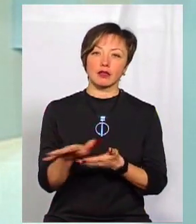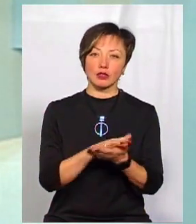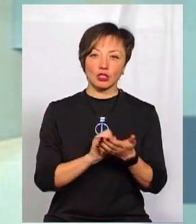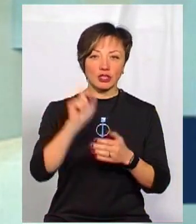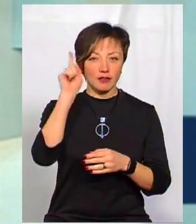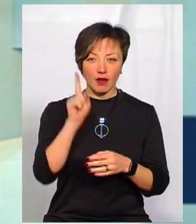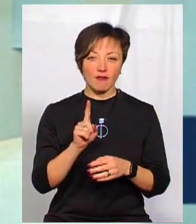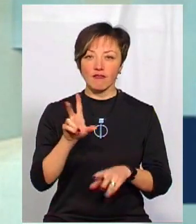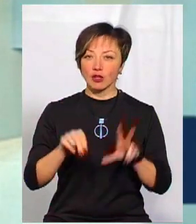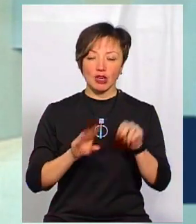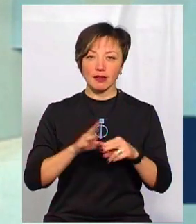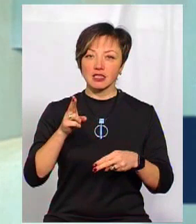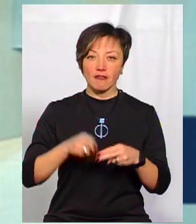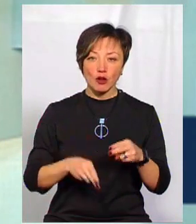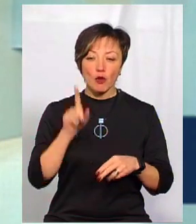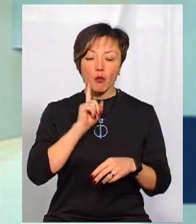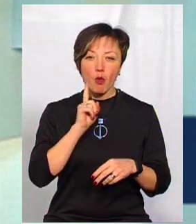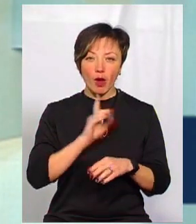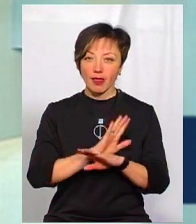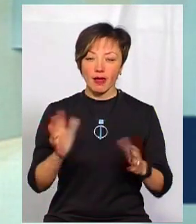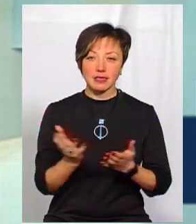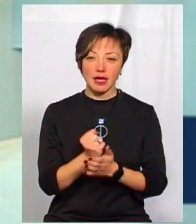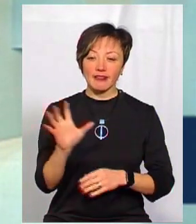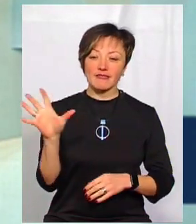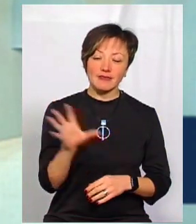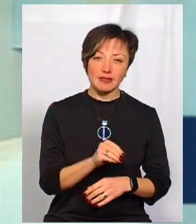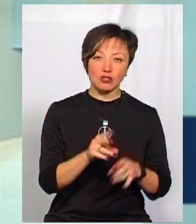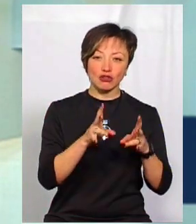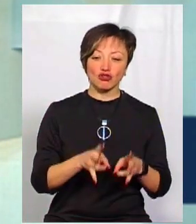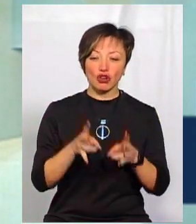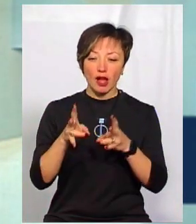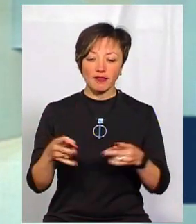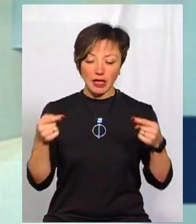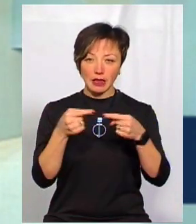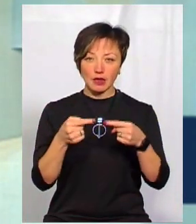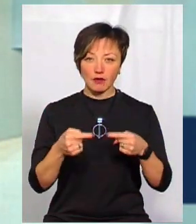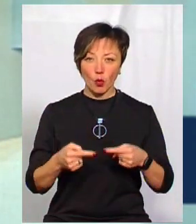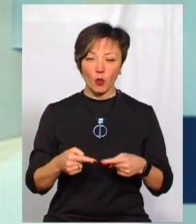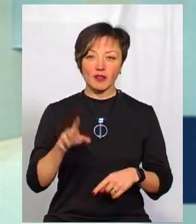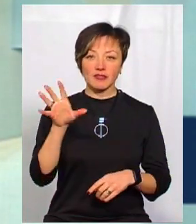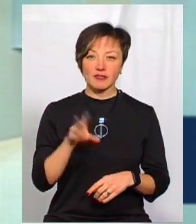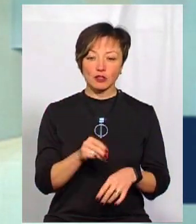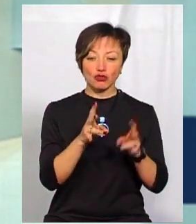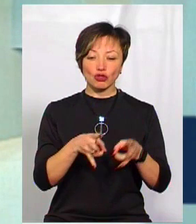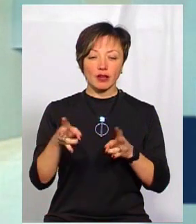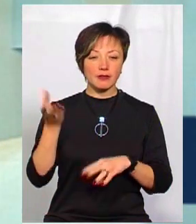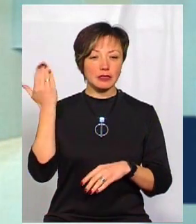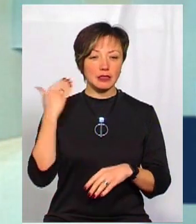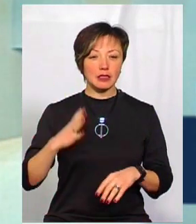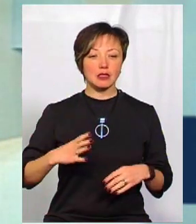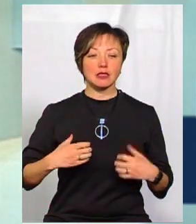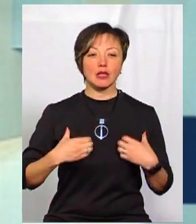вважається незавершеним, допоки не знайдені всі жертви, не ідентифіковані всі жертви тієї